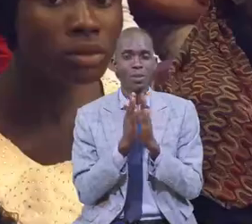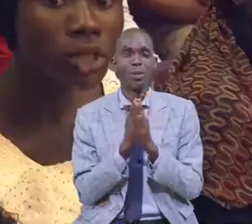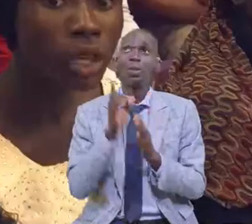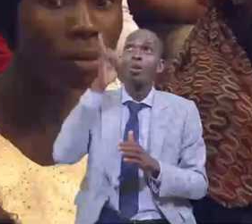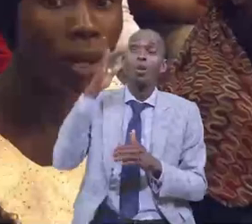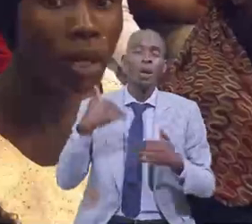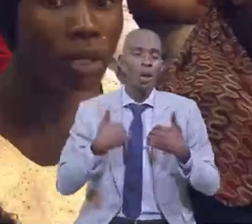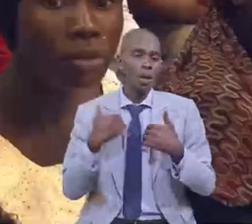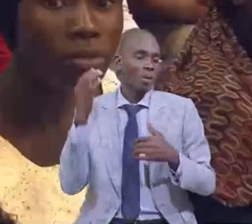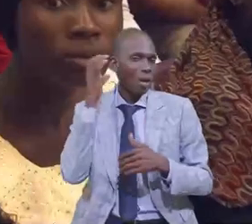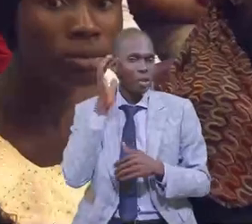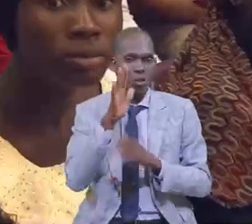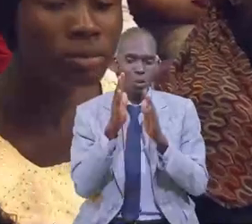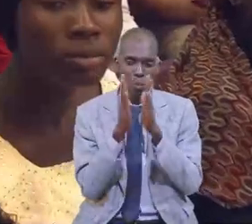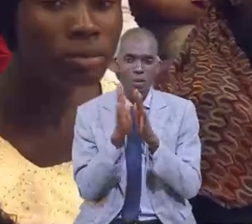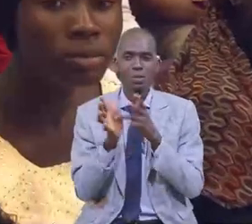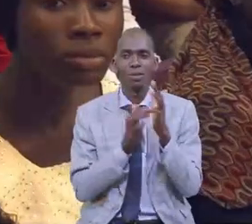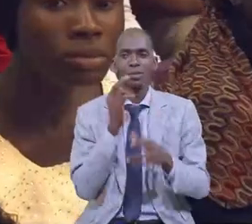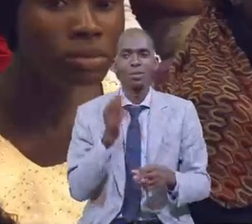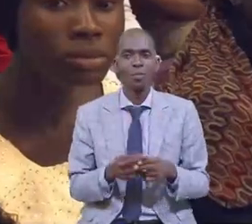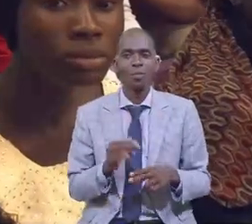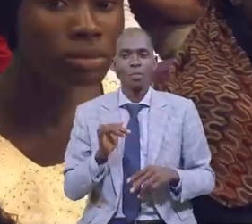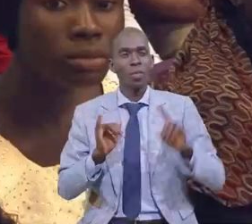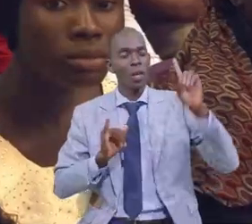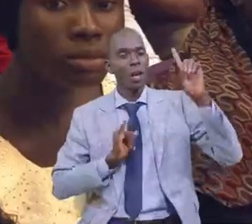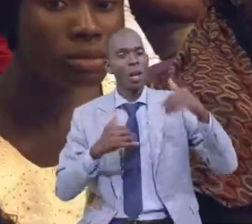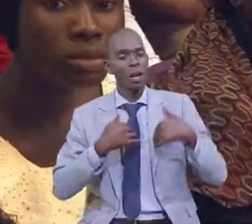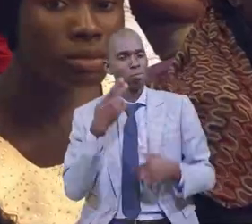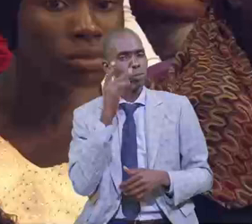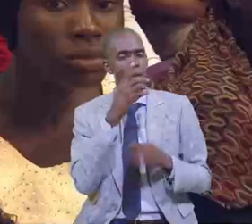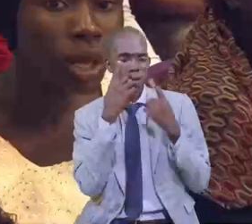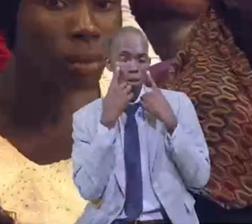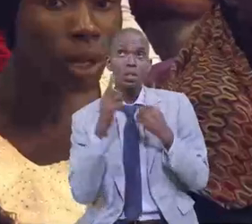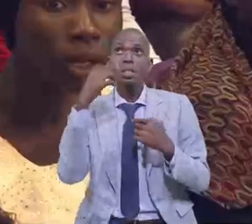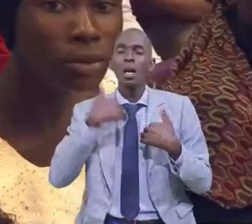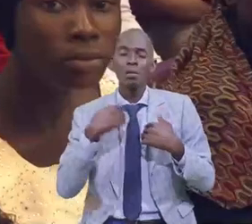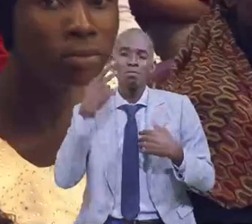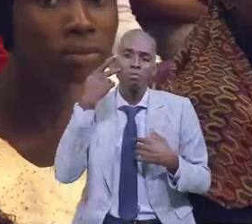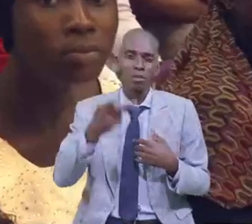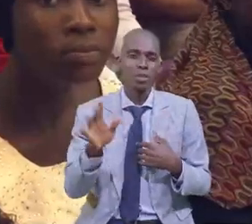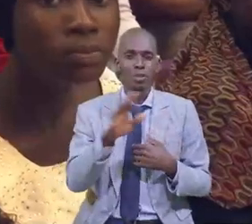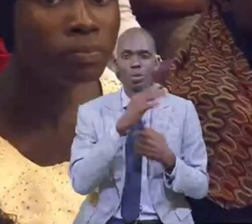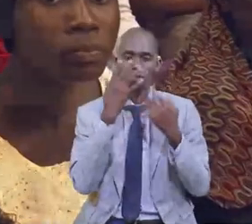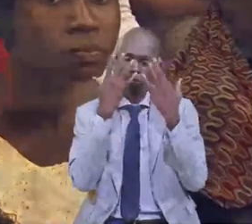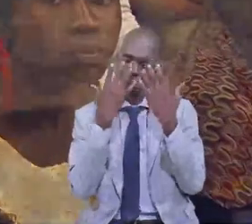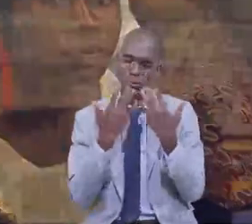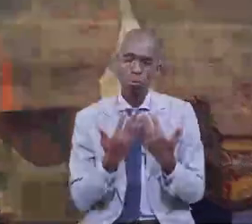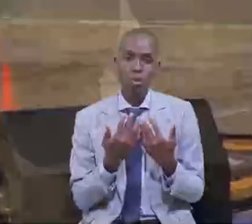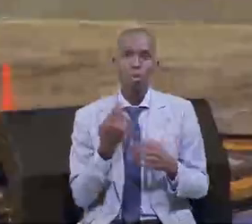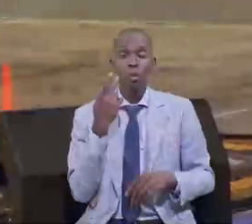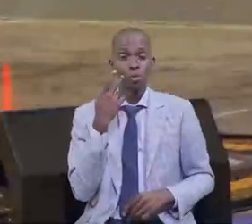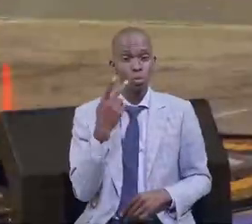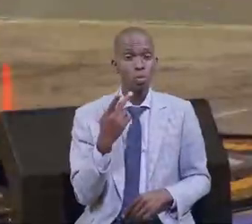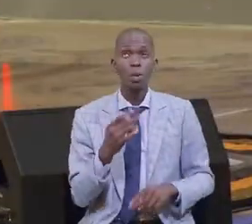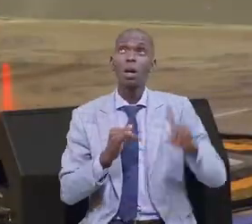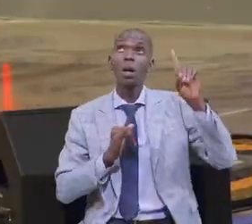a entendu vos prières. J'ai vu tes larmes. Il a vu votre tristesse, votre angoisse.